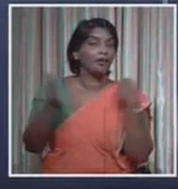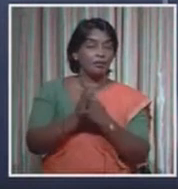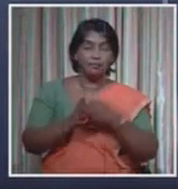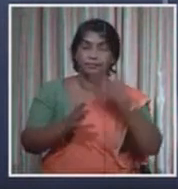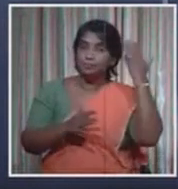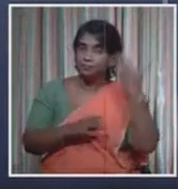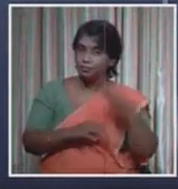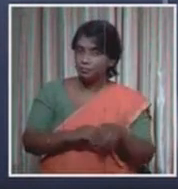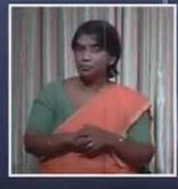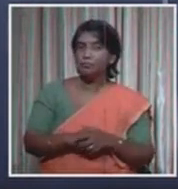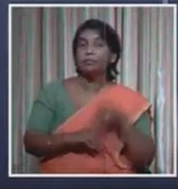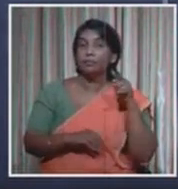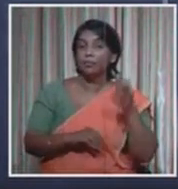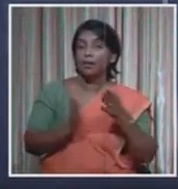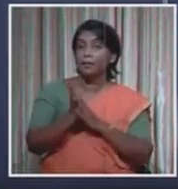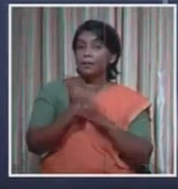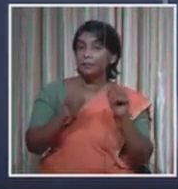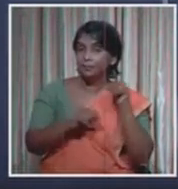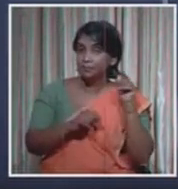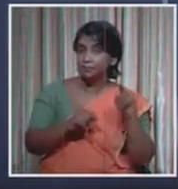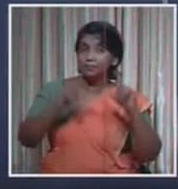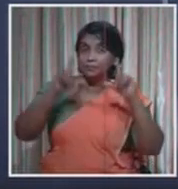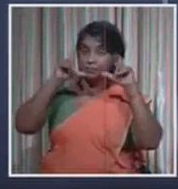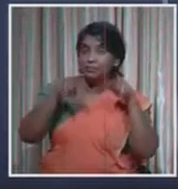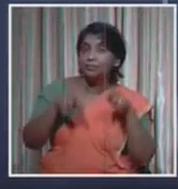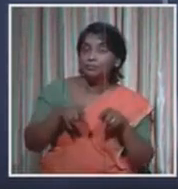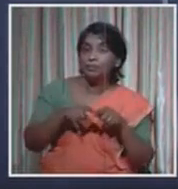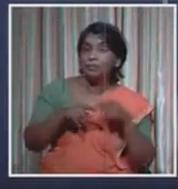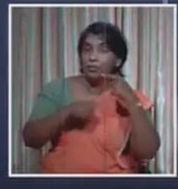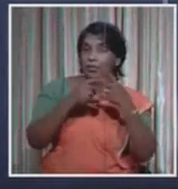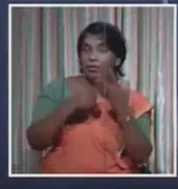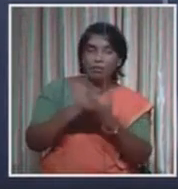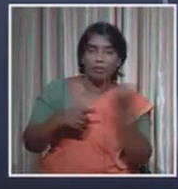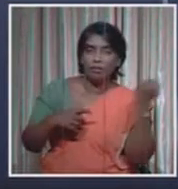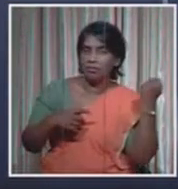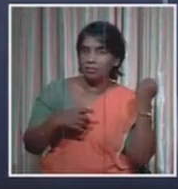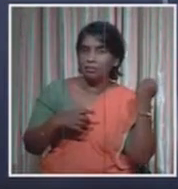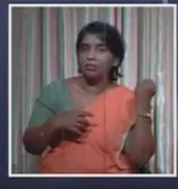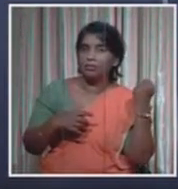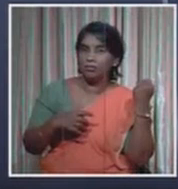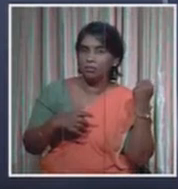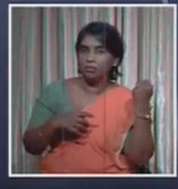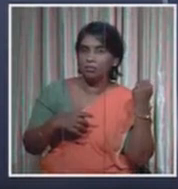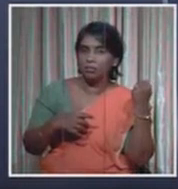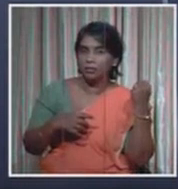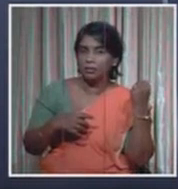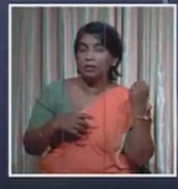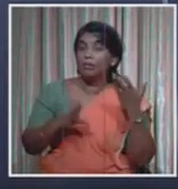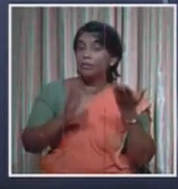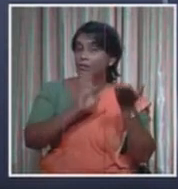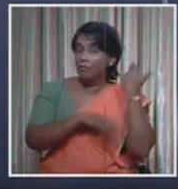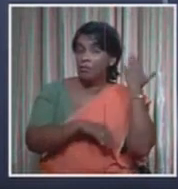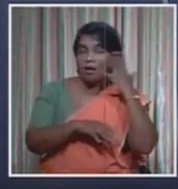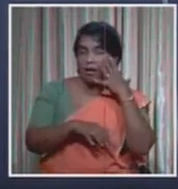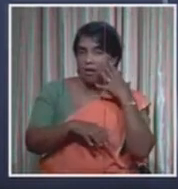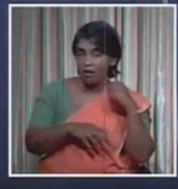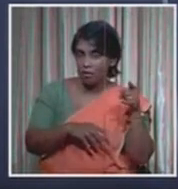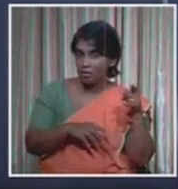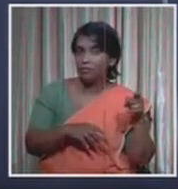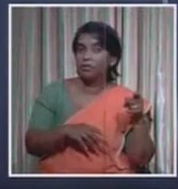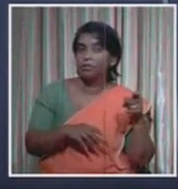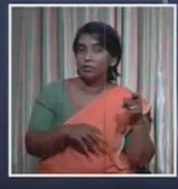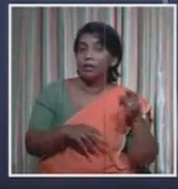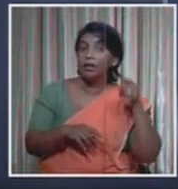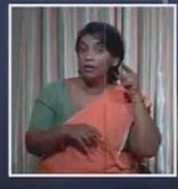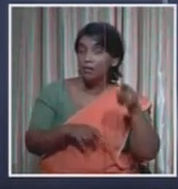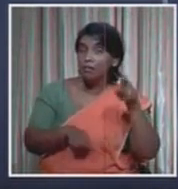මැරිලා ඒ මාධ්‍යවේදියාගේ කැමරාවේ තිබිච්ච රෝල් එක අතුරුදහන් වෙච්ච කාලේ අමතක කරලා